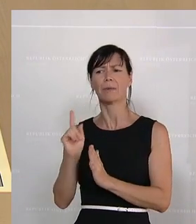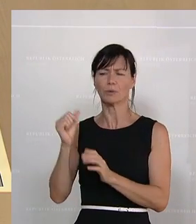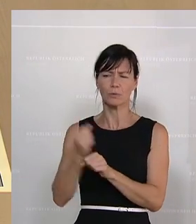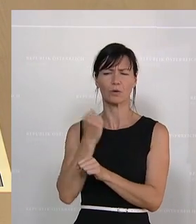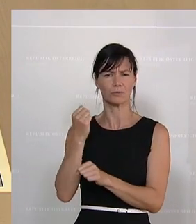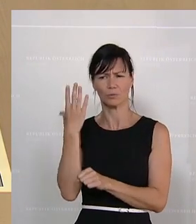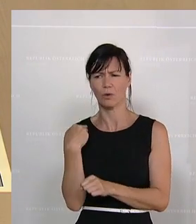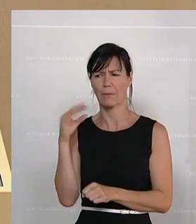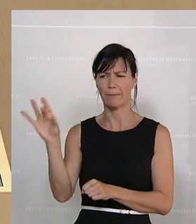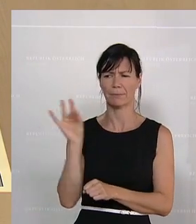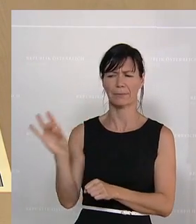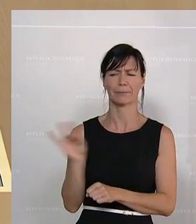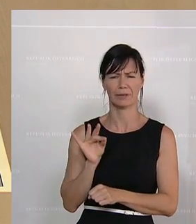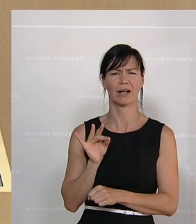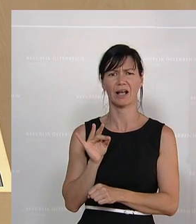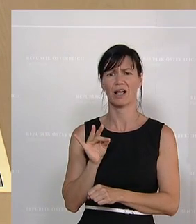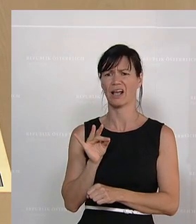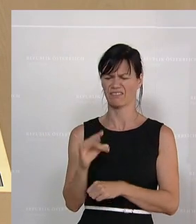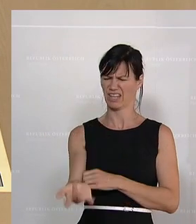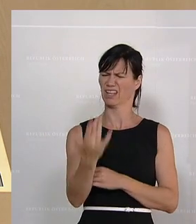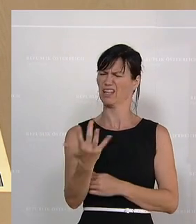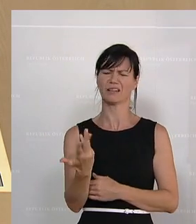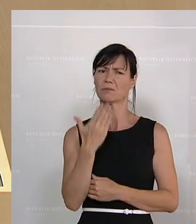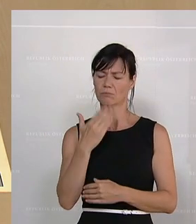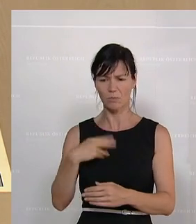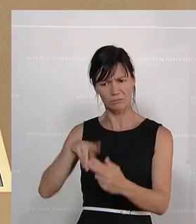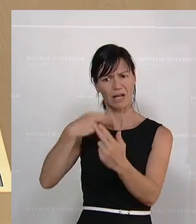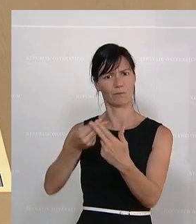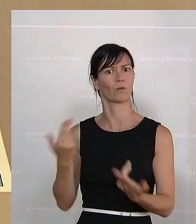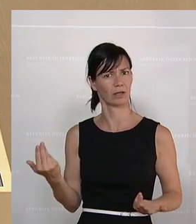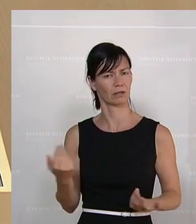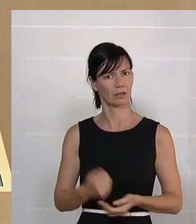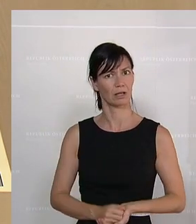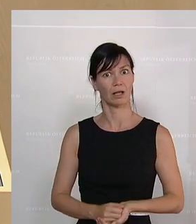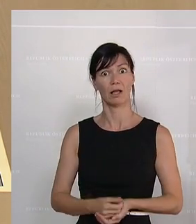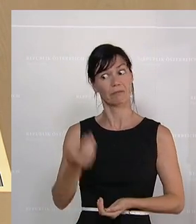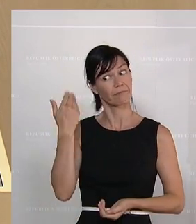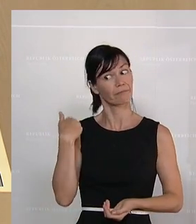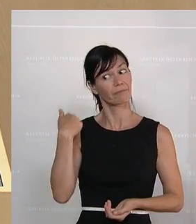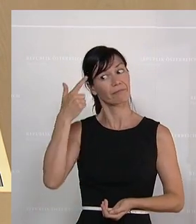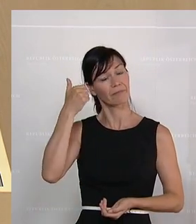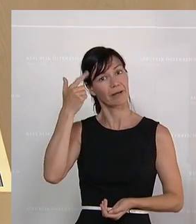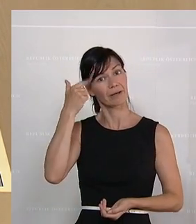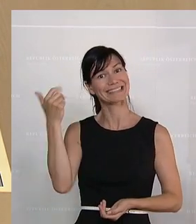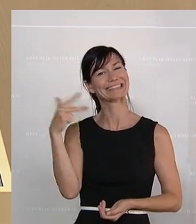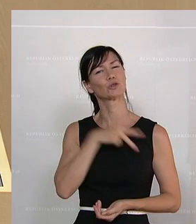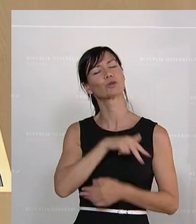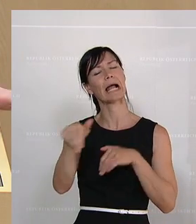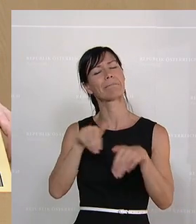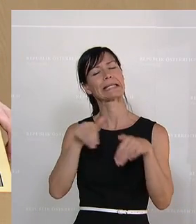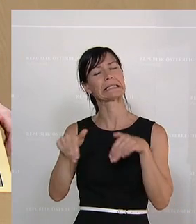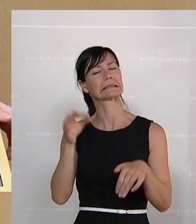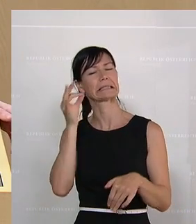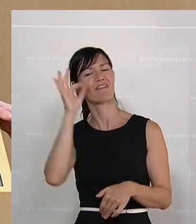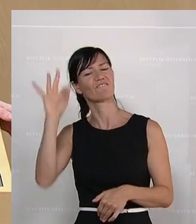einigen basierten anwürfen kommt also wir erinnern uns an eine sozialministerin der freiheitlichen die geglaubt hat man